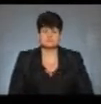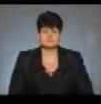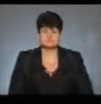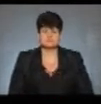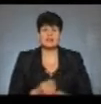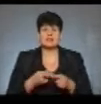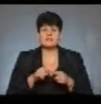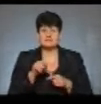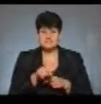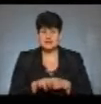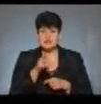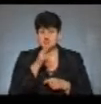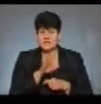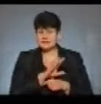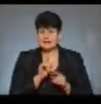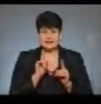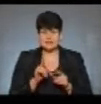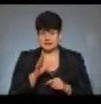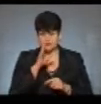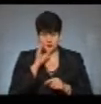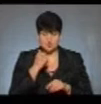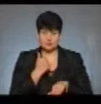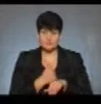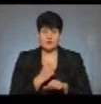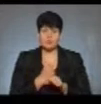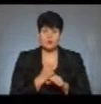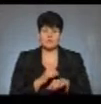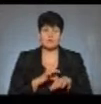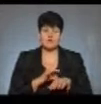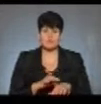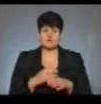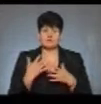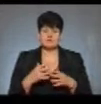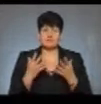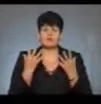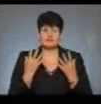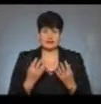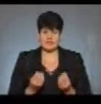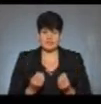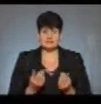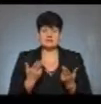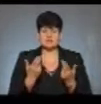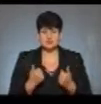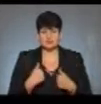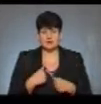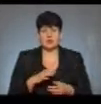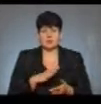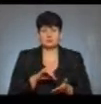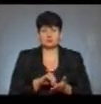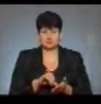в цей час і не тільки в ніч, але основна робота проводилася вже в день. Звичайно, я був.